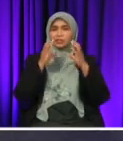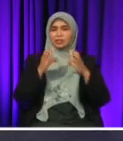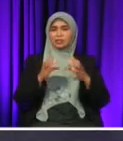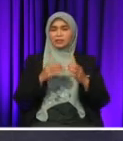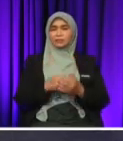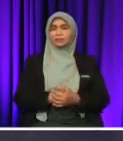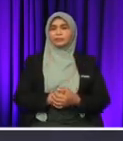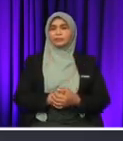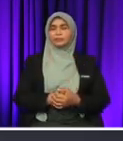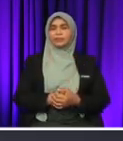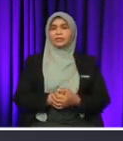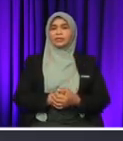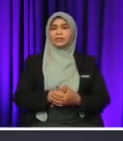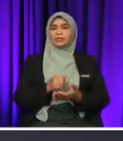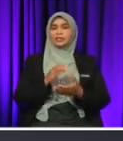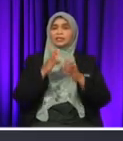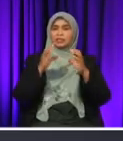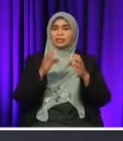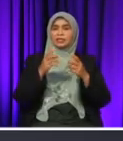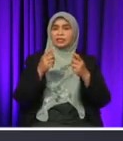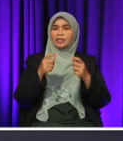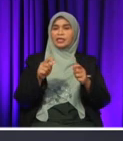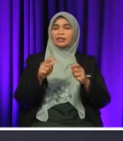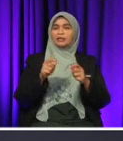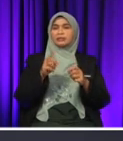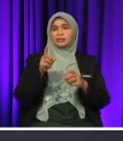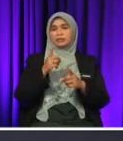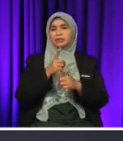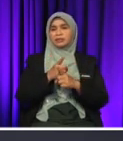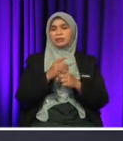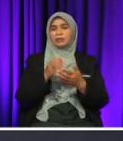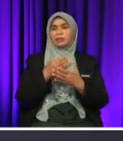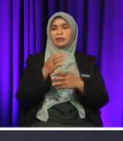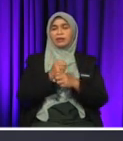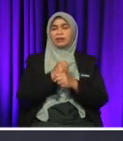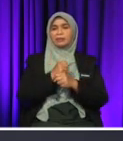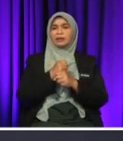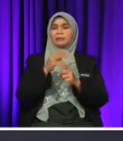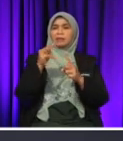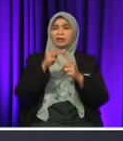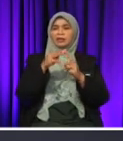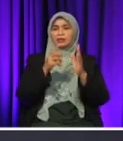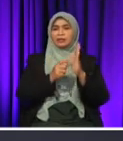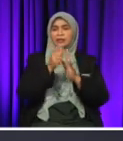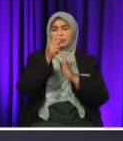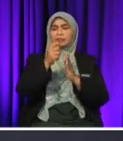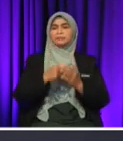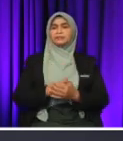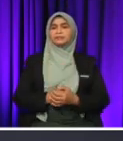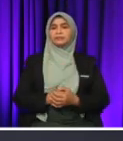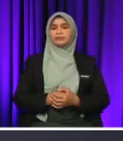menganalisis baru betul barulah kita dapat maka yang tinggi untuk subjek kesusastraan ini Oke